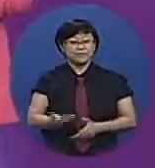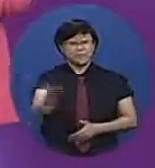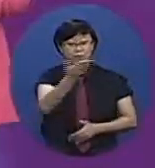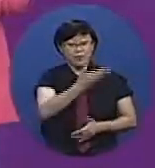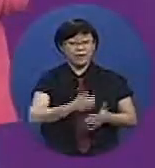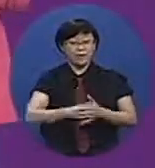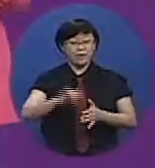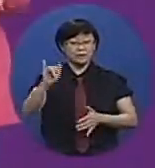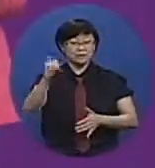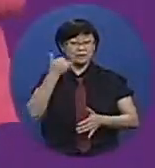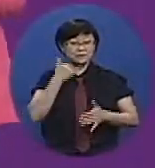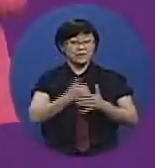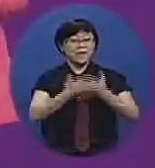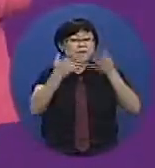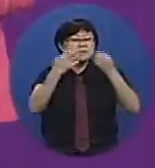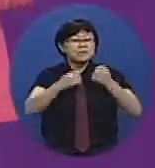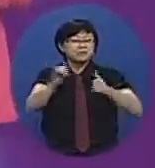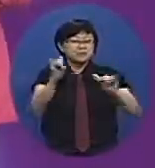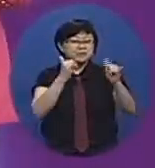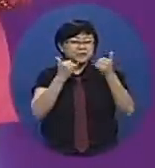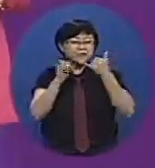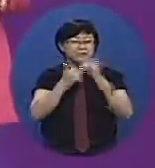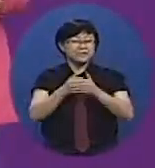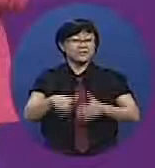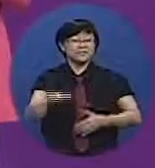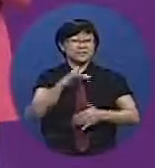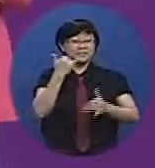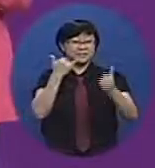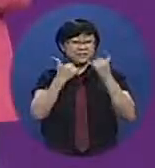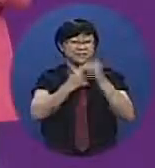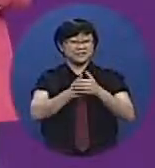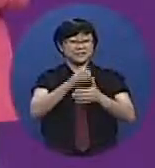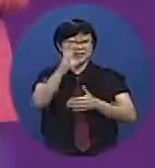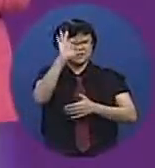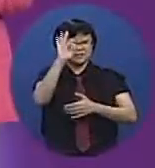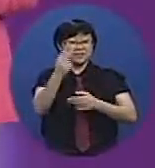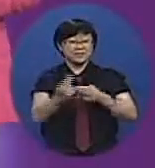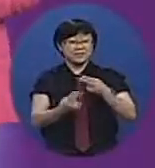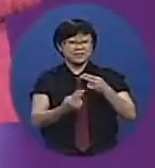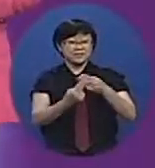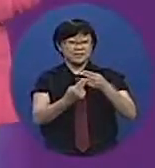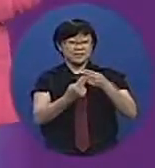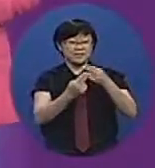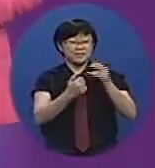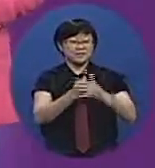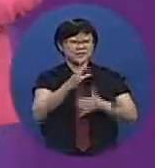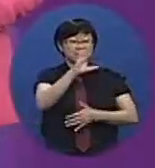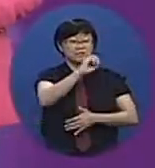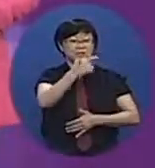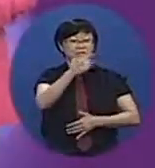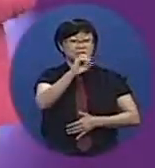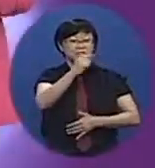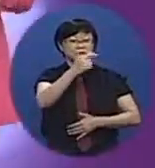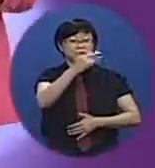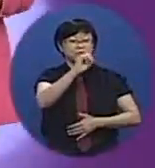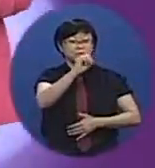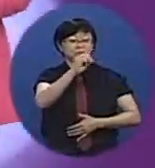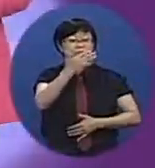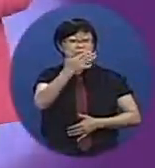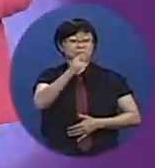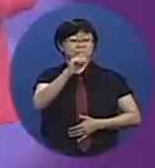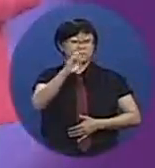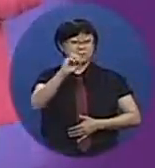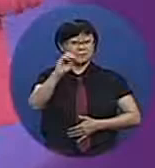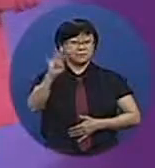여러분이 전화를 많이 좀 해주세요. 네. 우리 전화로 예, 저기 060-608-1004 전화